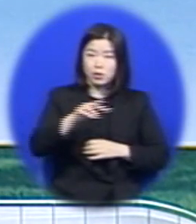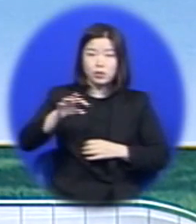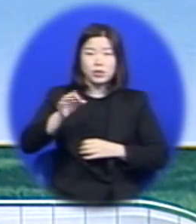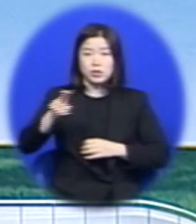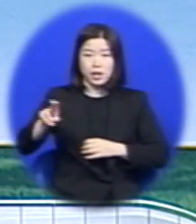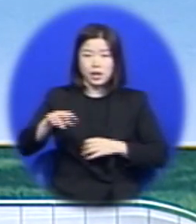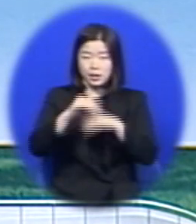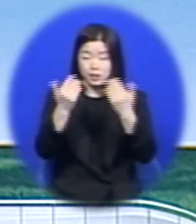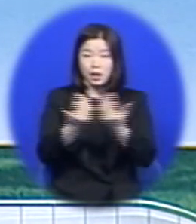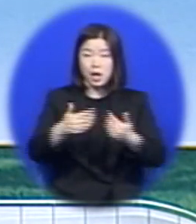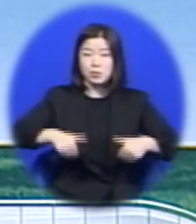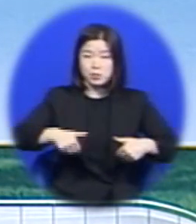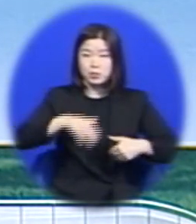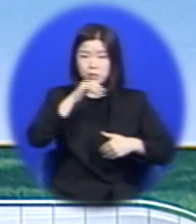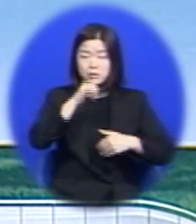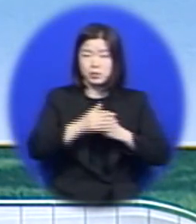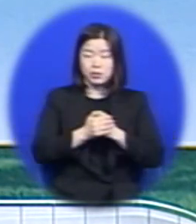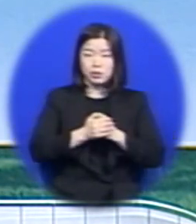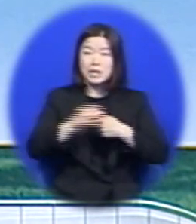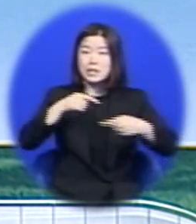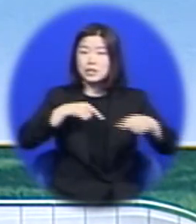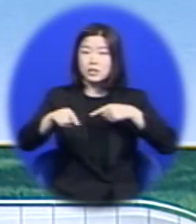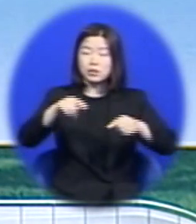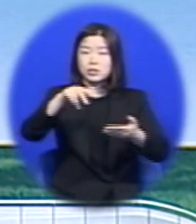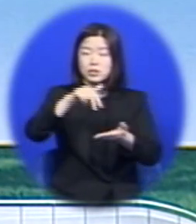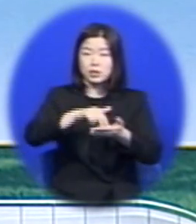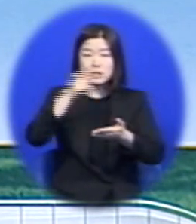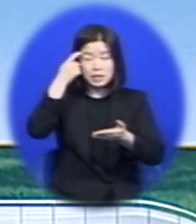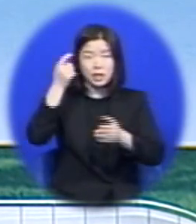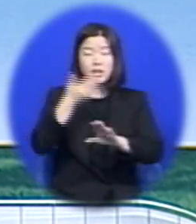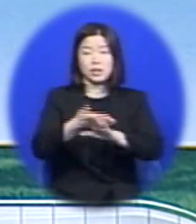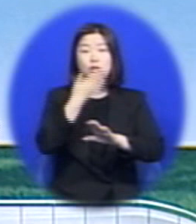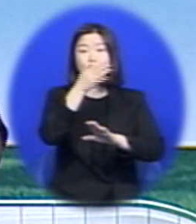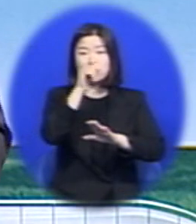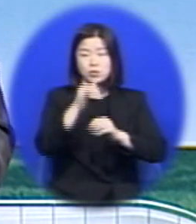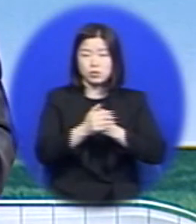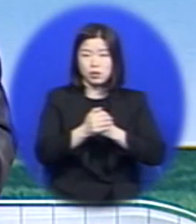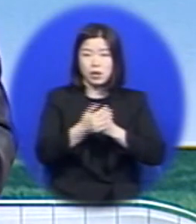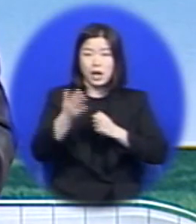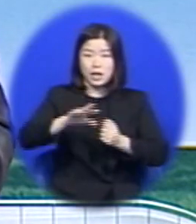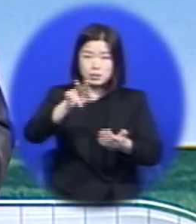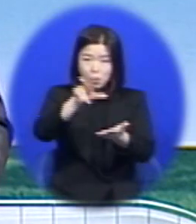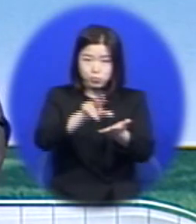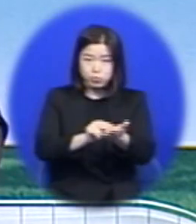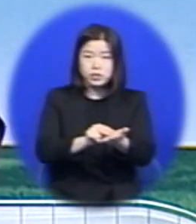야도 있어야 됩니다. 정치적인 견해는 다를 수 있어요. 문제는